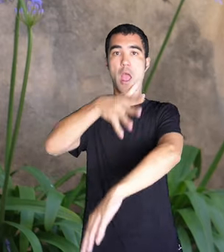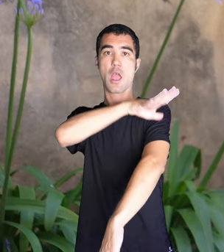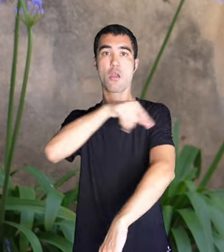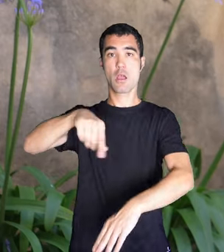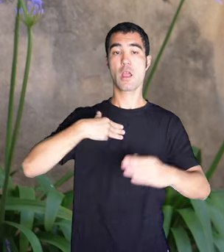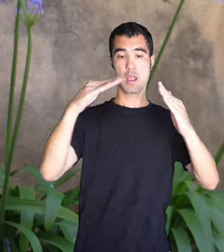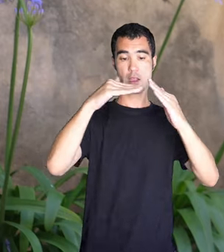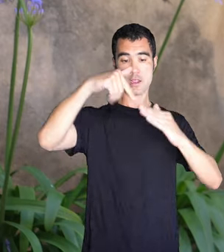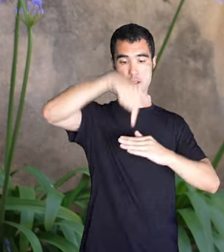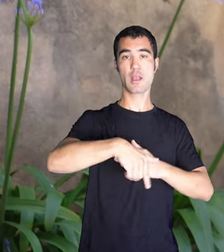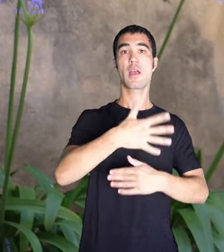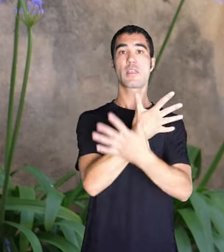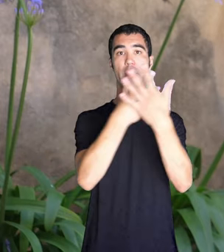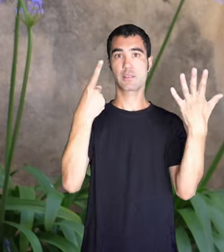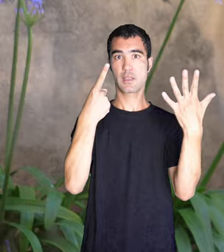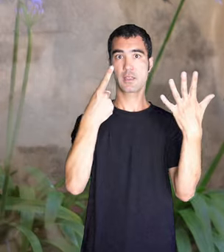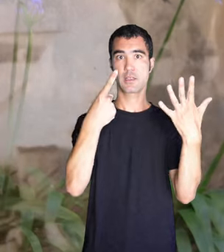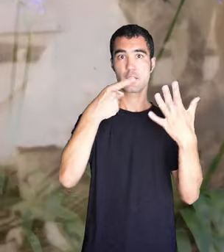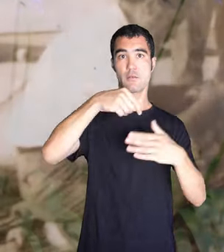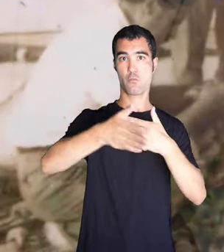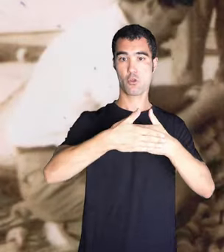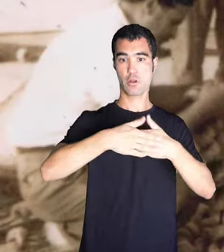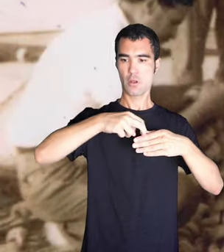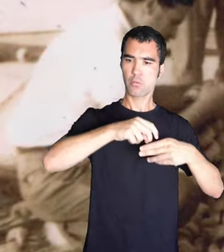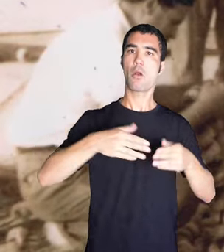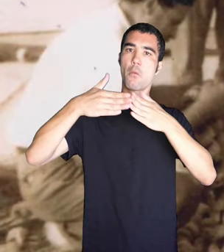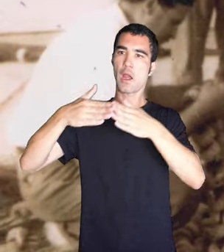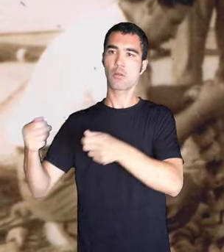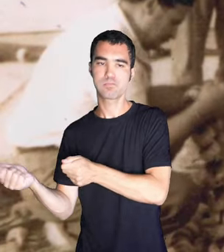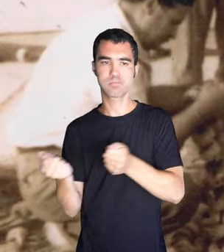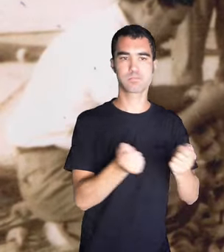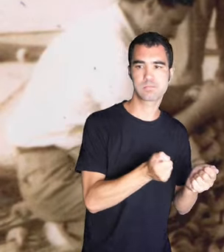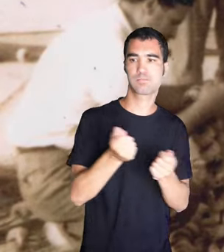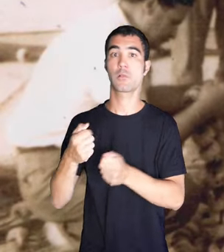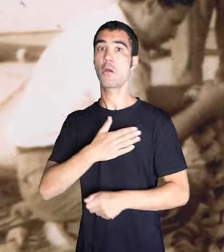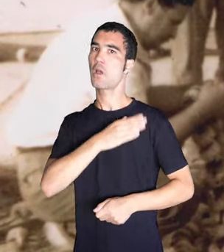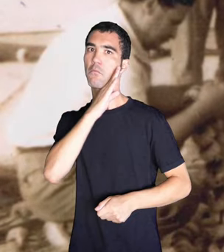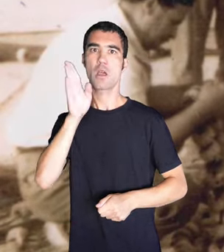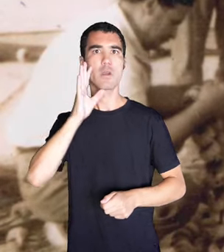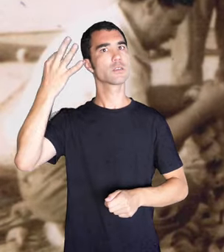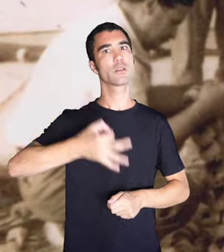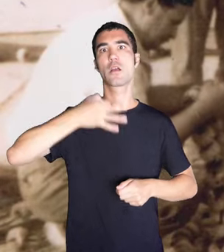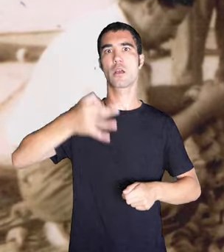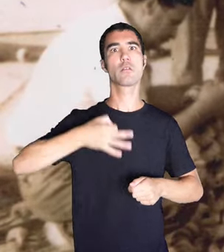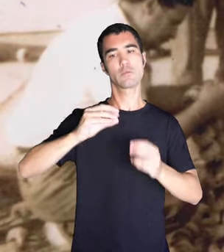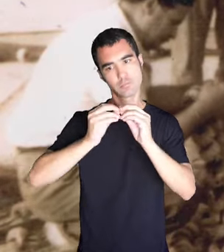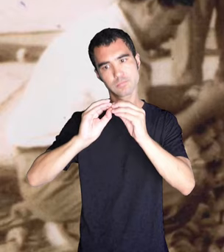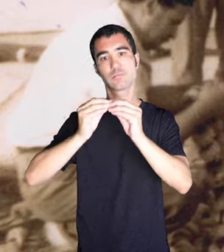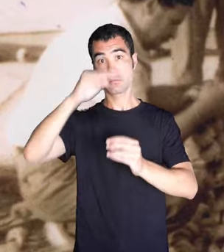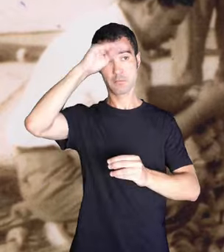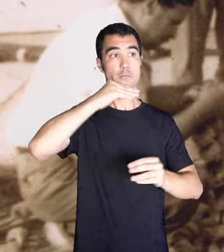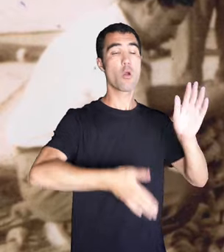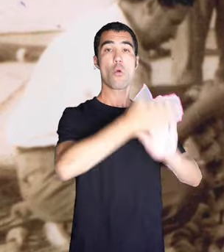que vivíem en el número 16, a la barca. Mo'n mare sempre havia de duar, perquè mon pare quan